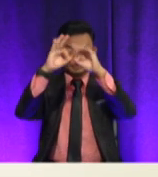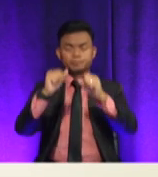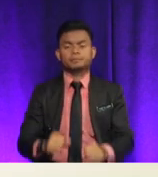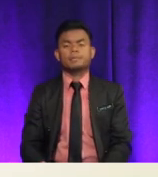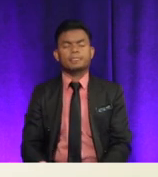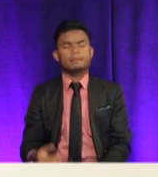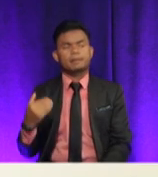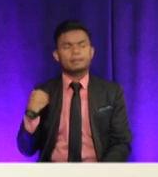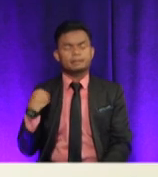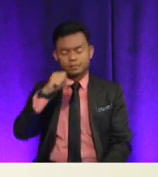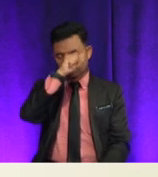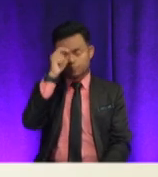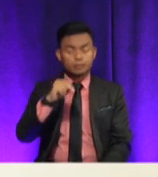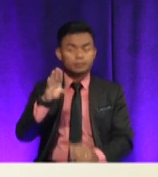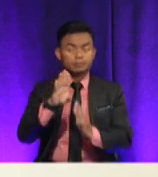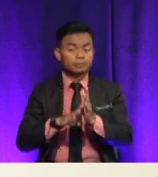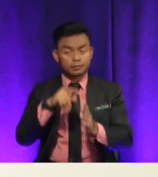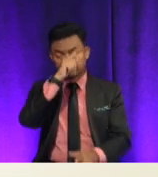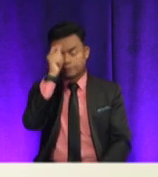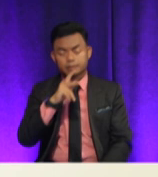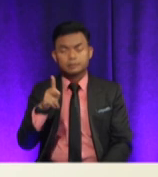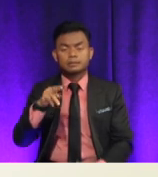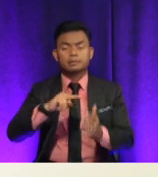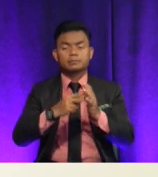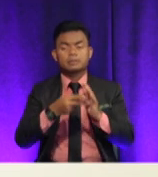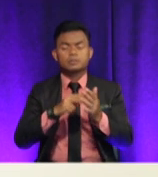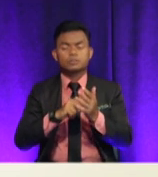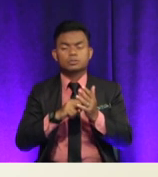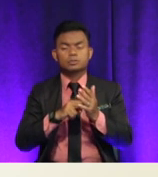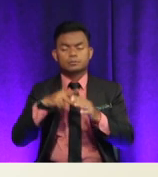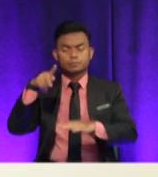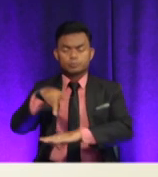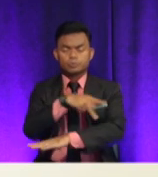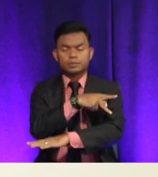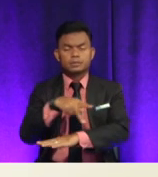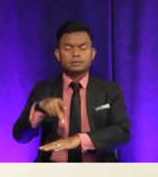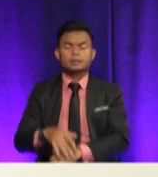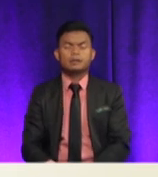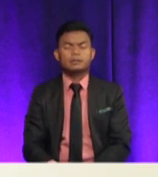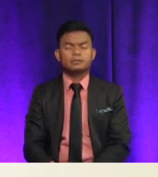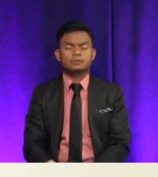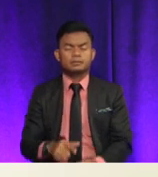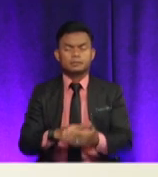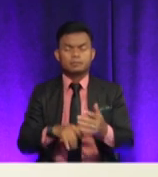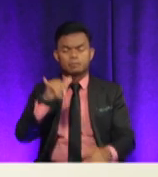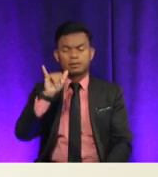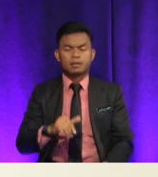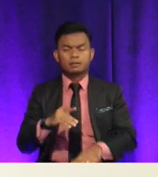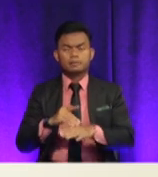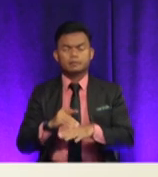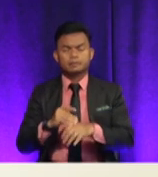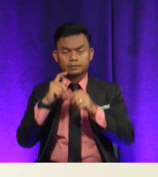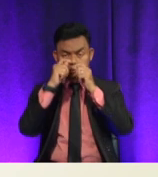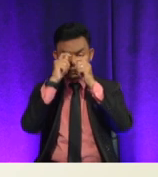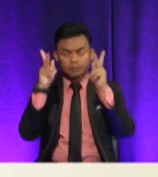maksud puisi Oke jadi di sini kita keluarkan Apakah maksudnya ini diterangkan pada rangkap yang pertama Oke